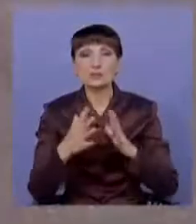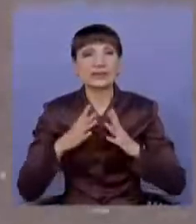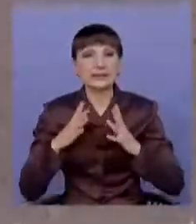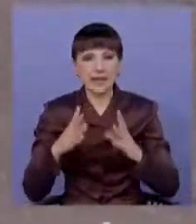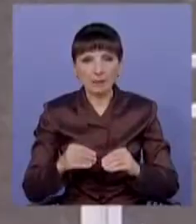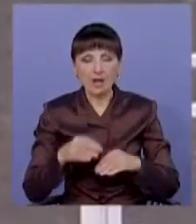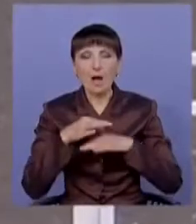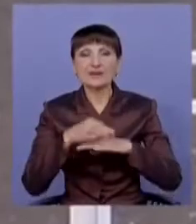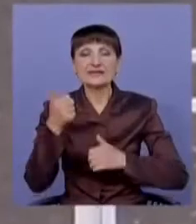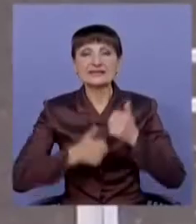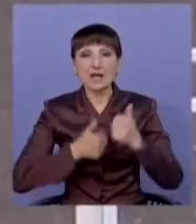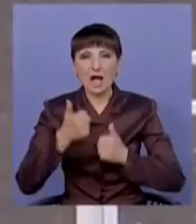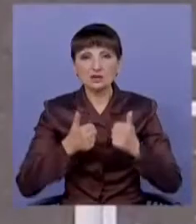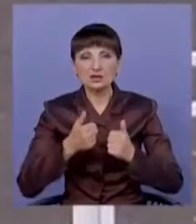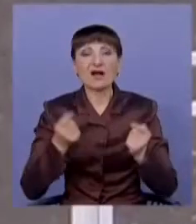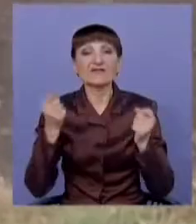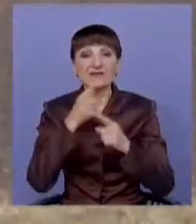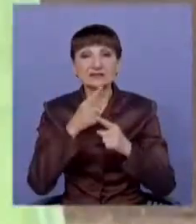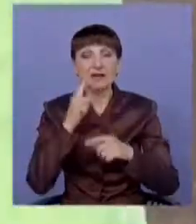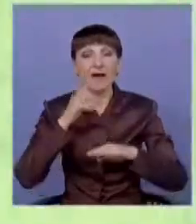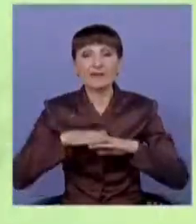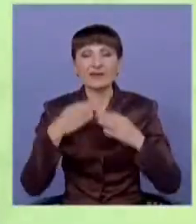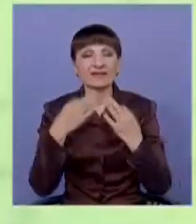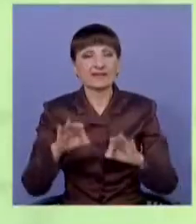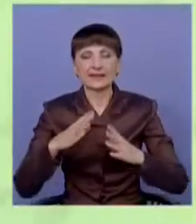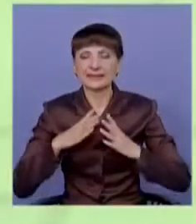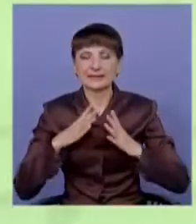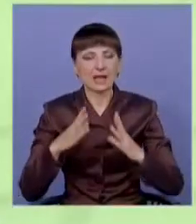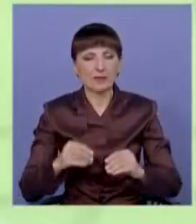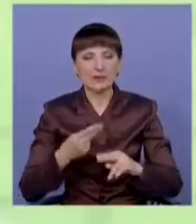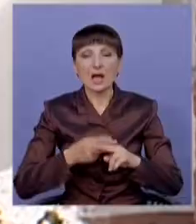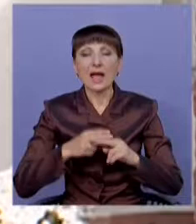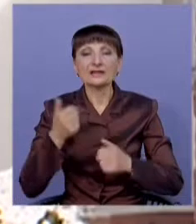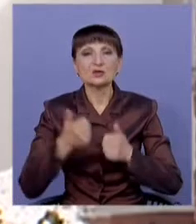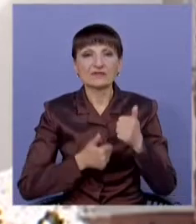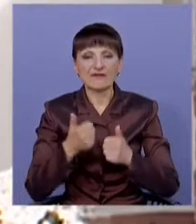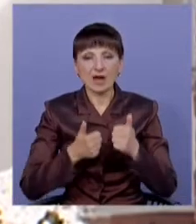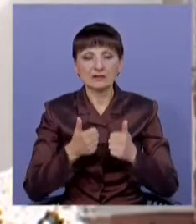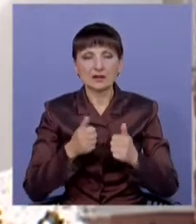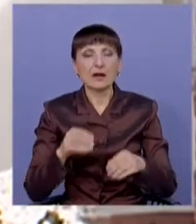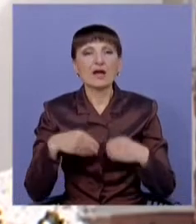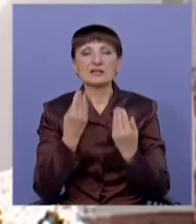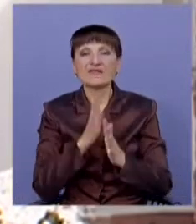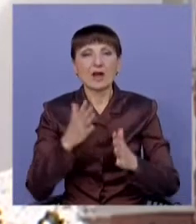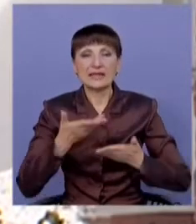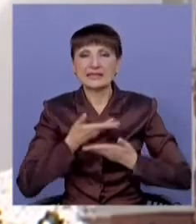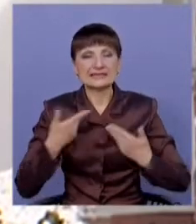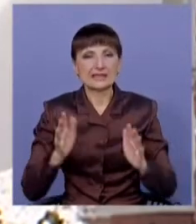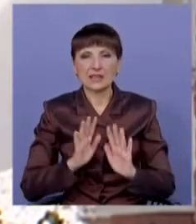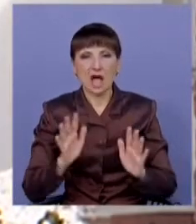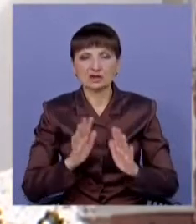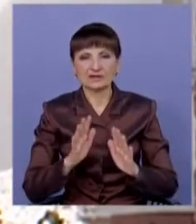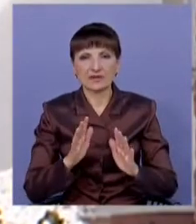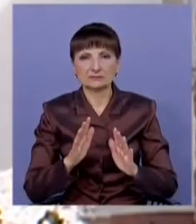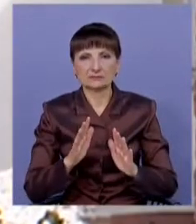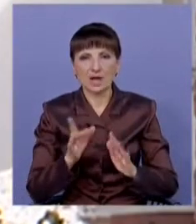а проводить скачки, как выяснилось, акимат не разрешал. Этот кокпар давали не с нашего Ильтайского сельского